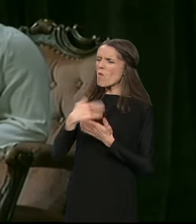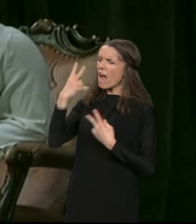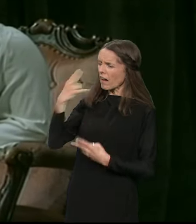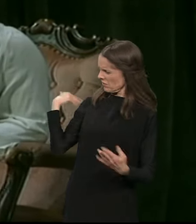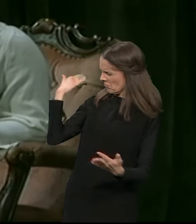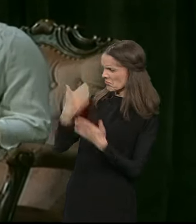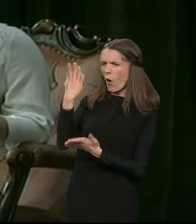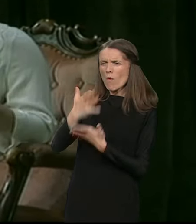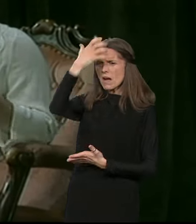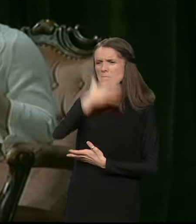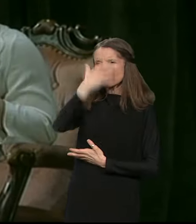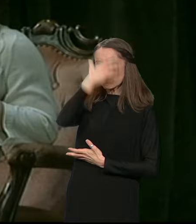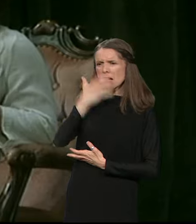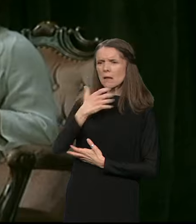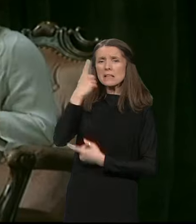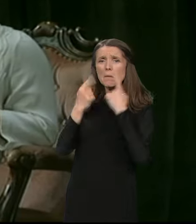maska!